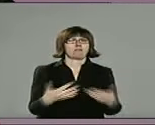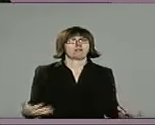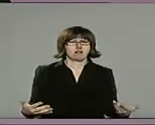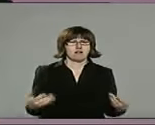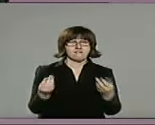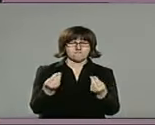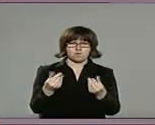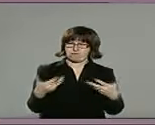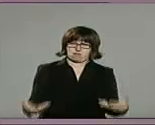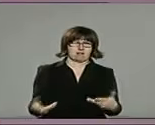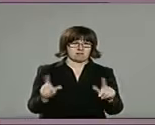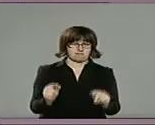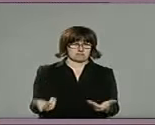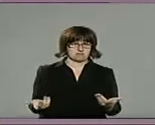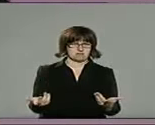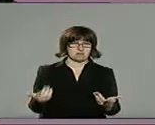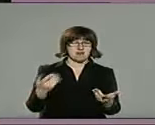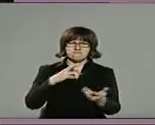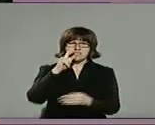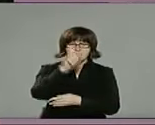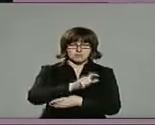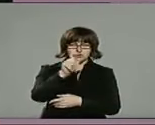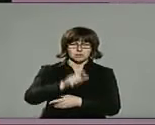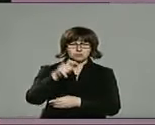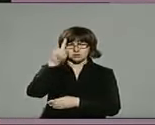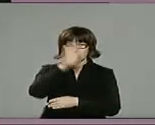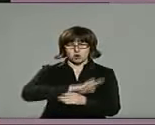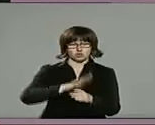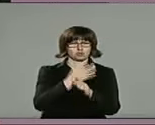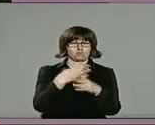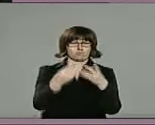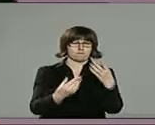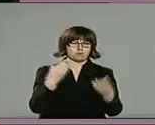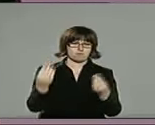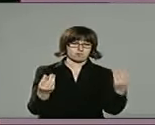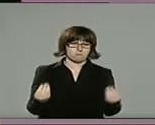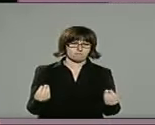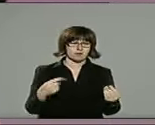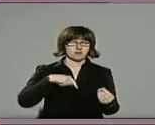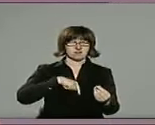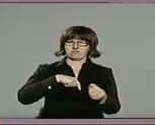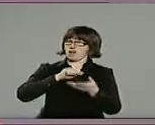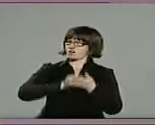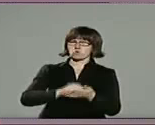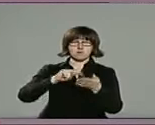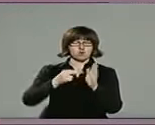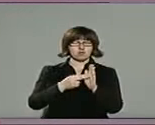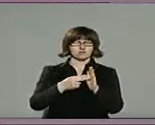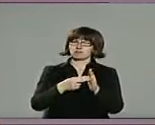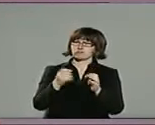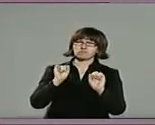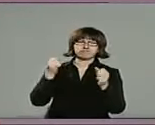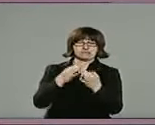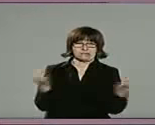das Gefühl der Ohnmacht, das inzwischen viele Menschen in Deutschland erfasst hat. Der tief sitzende Eindruck, dass die Politik ohnehin nichts mehr